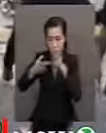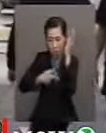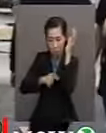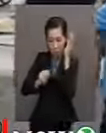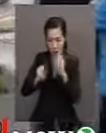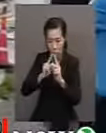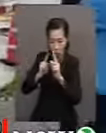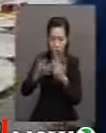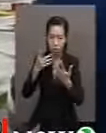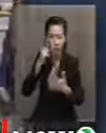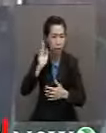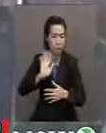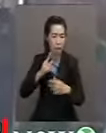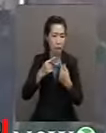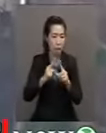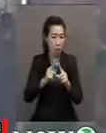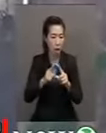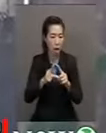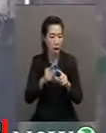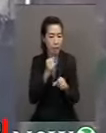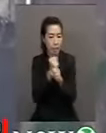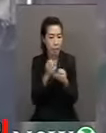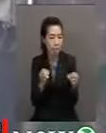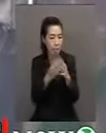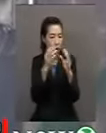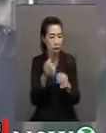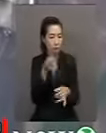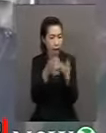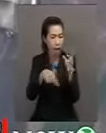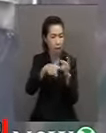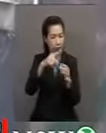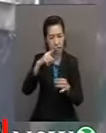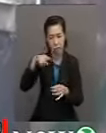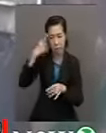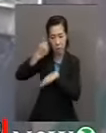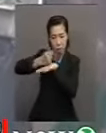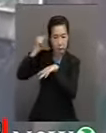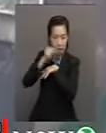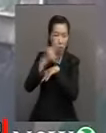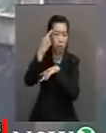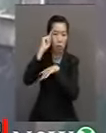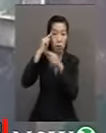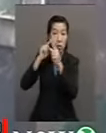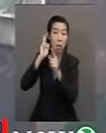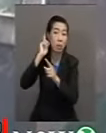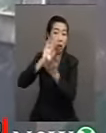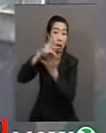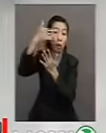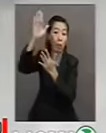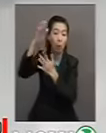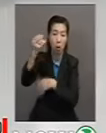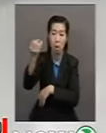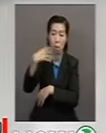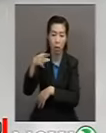ตำรวจบอกยังระบุไม่ได้แล้วก็ไม่ทราบข่าวจากทางสื่อมวลชนที่มีสื่อต่างประเทศไปอ้างอิง